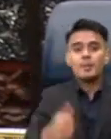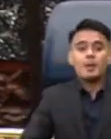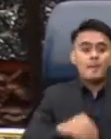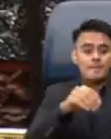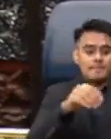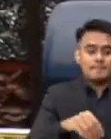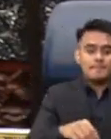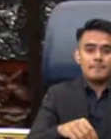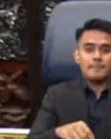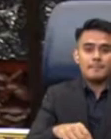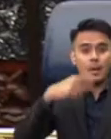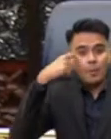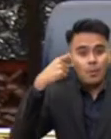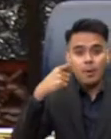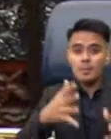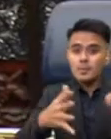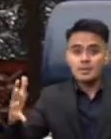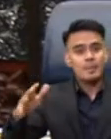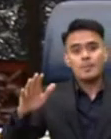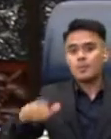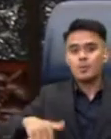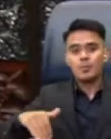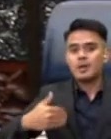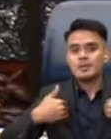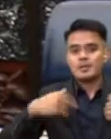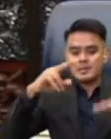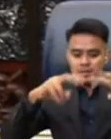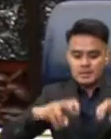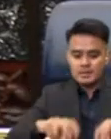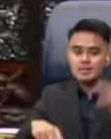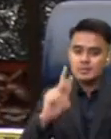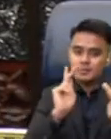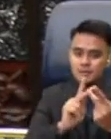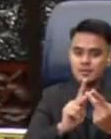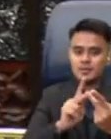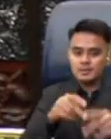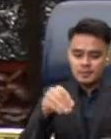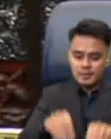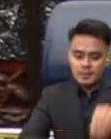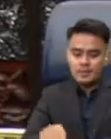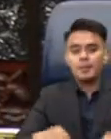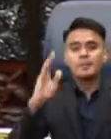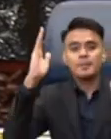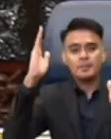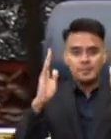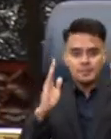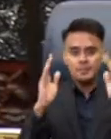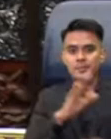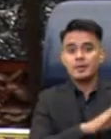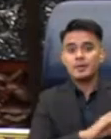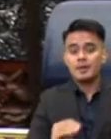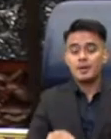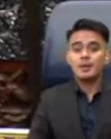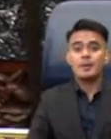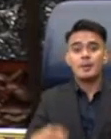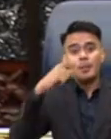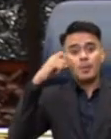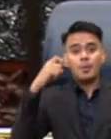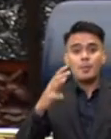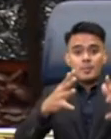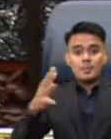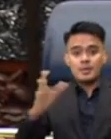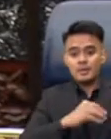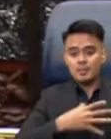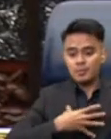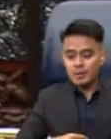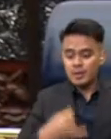menjumpai resarchnya belum sesuai untuk ditanam di Malaysia memandangkan bawang besar dan bawang putih